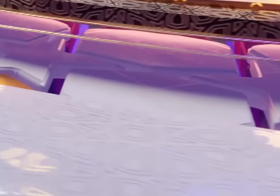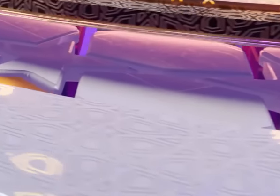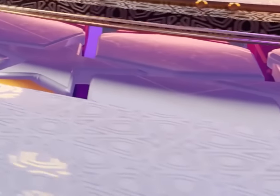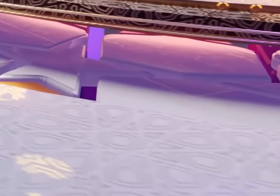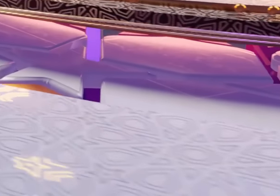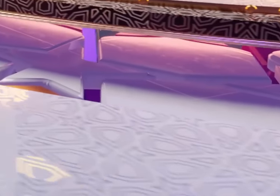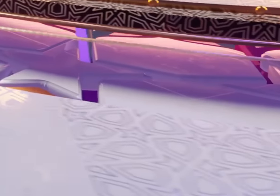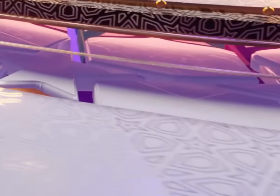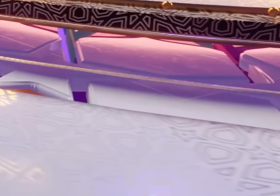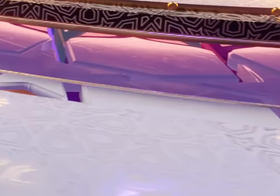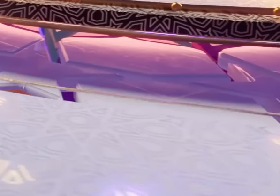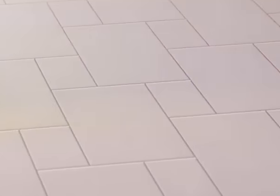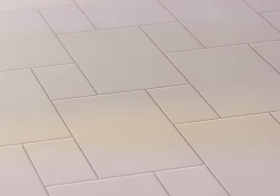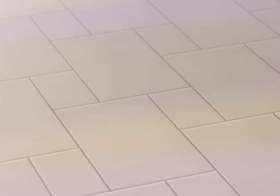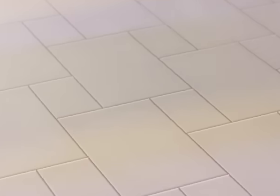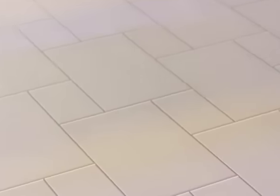واجعله لنا